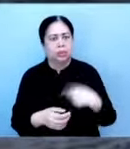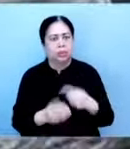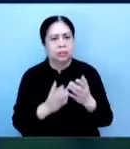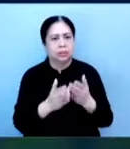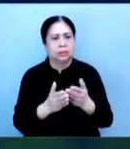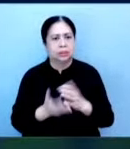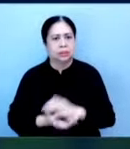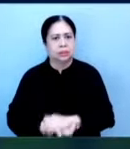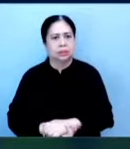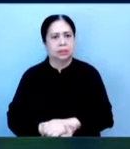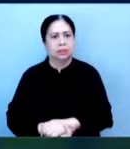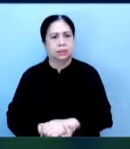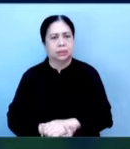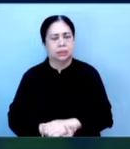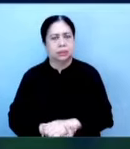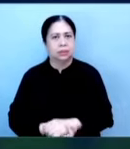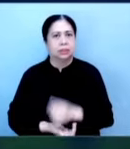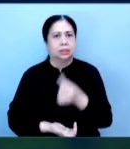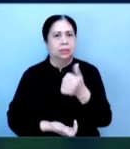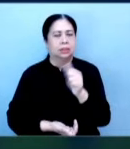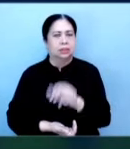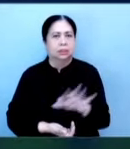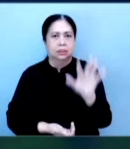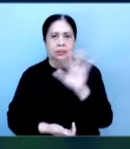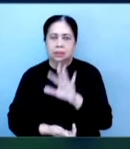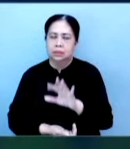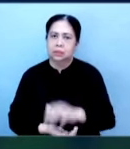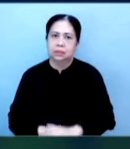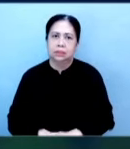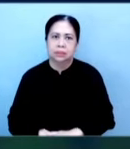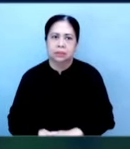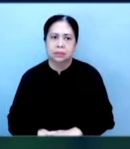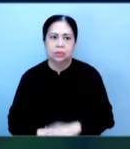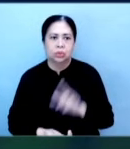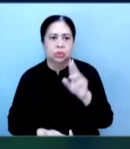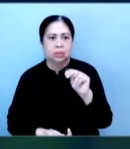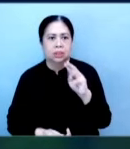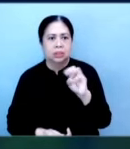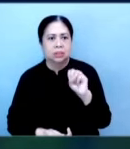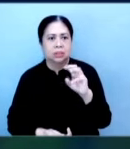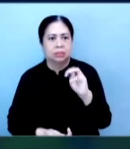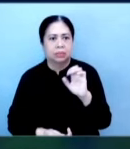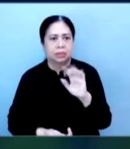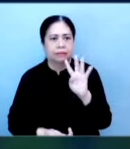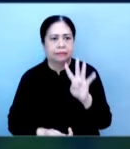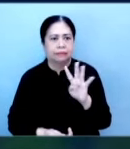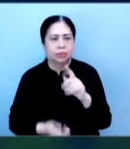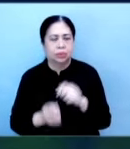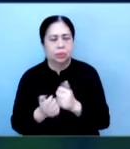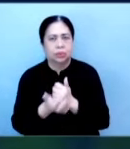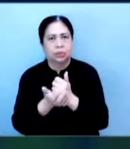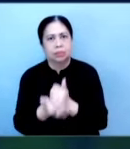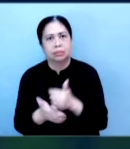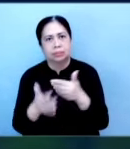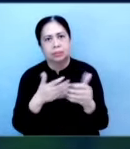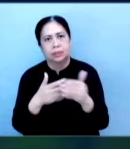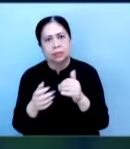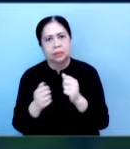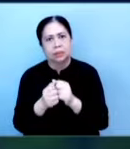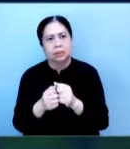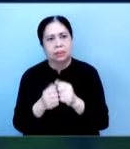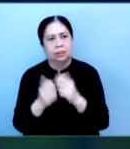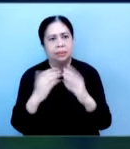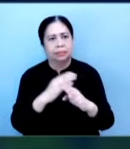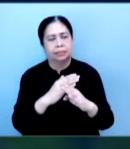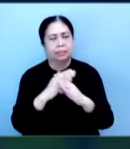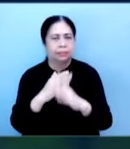vessel mag 10 na ng umaga nang makalapit sila sa uniz may 4 para tulungan ang mga sakay nito kahit Nilagyan pa ng floating barrier ng